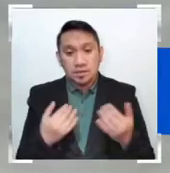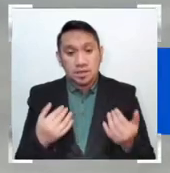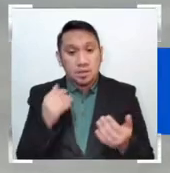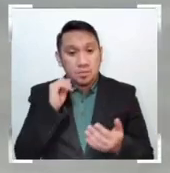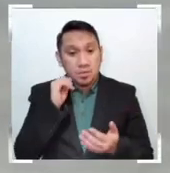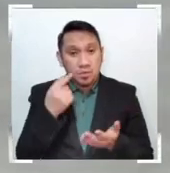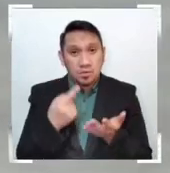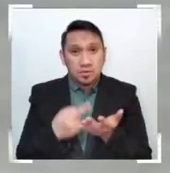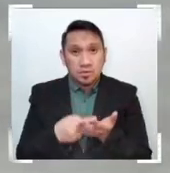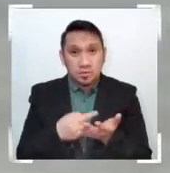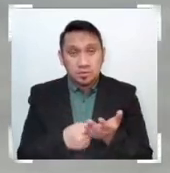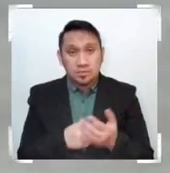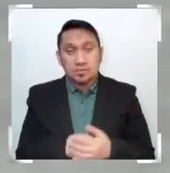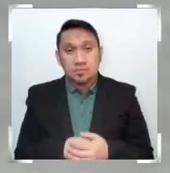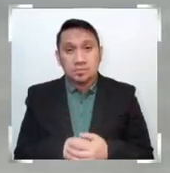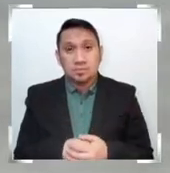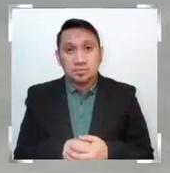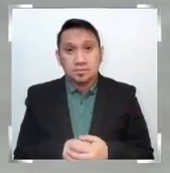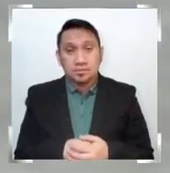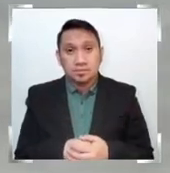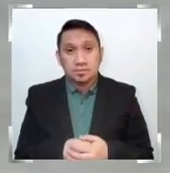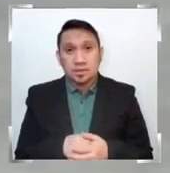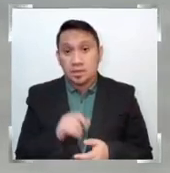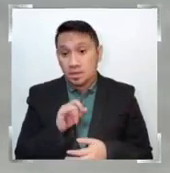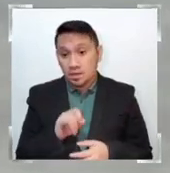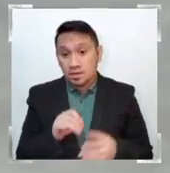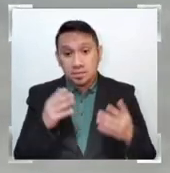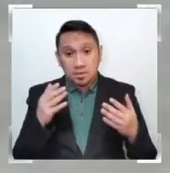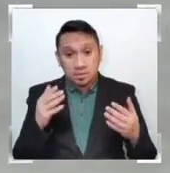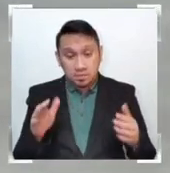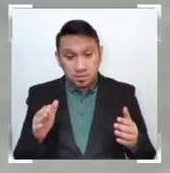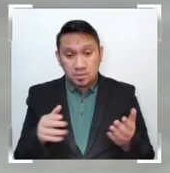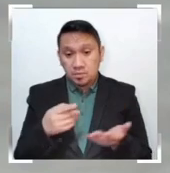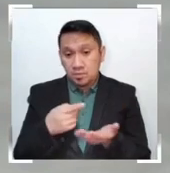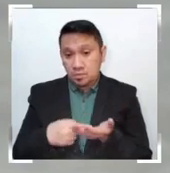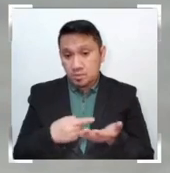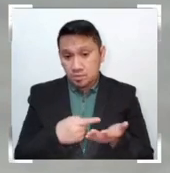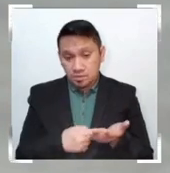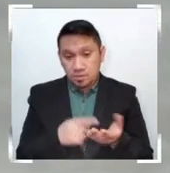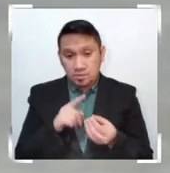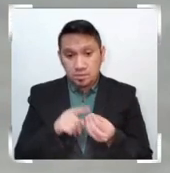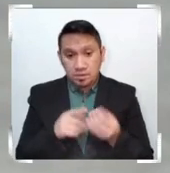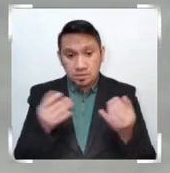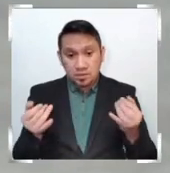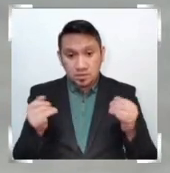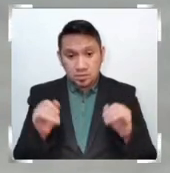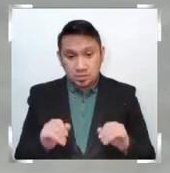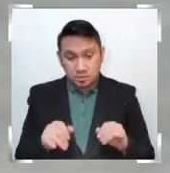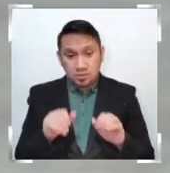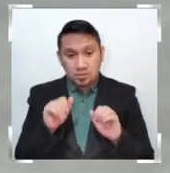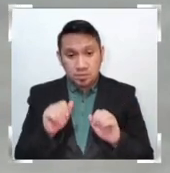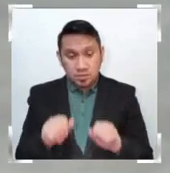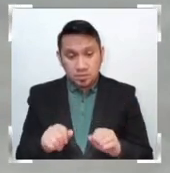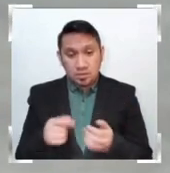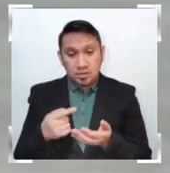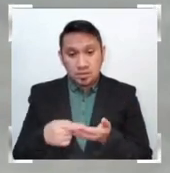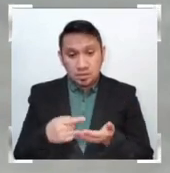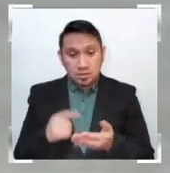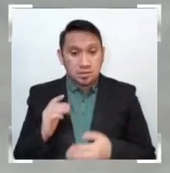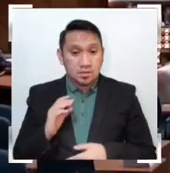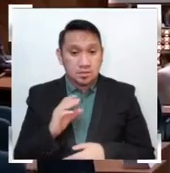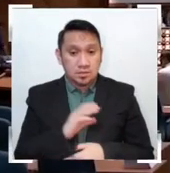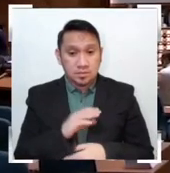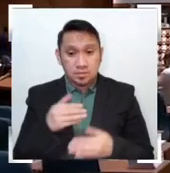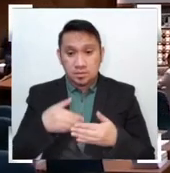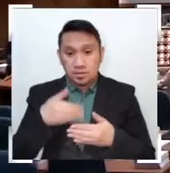panukalang Maharlika Wealth Fund. Kapag matapos na ang pagdinig sa issue, posibleng matalakay na sa plenaryo ang panukala sa susunod na linggo.